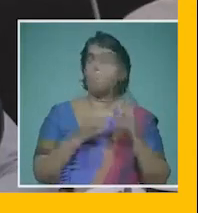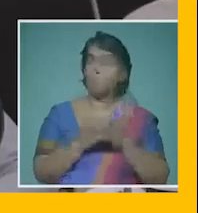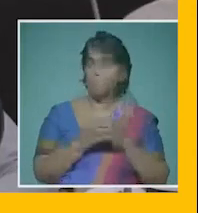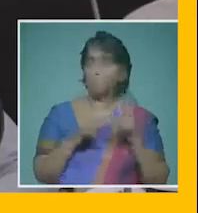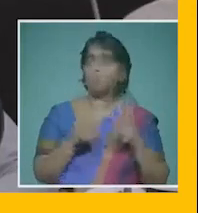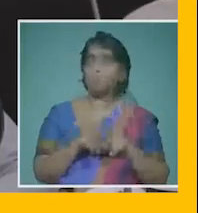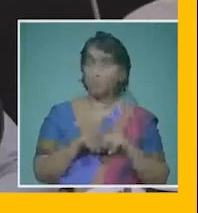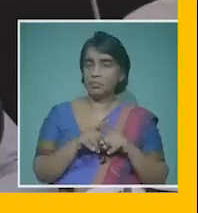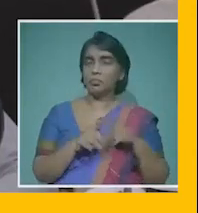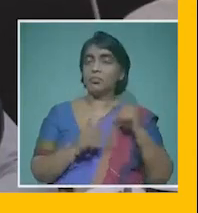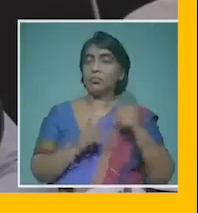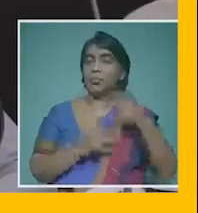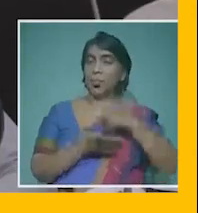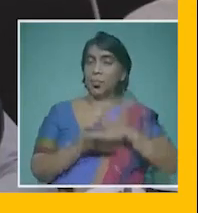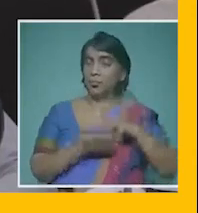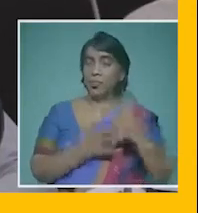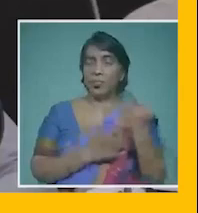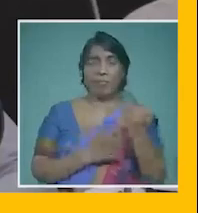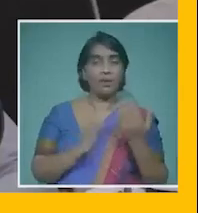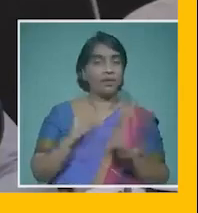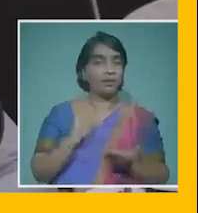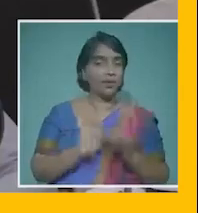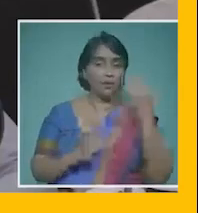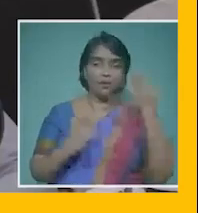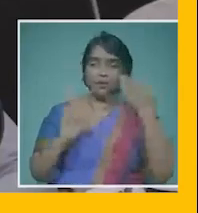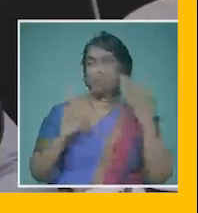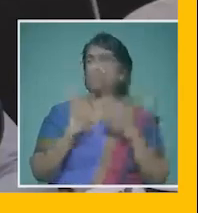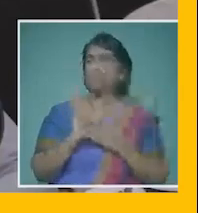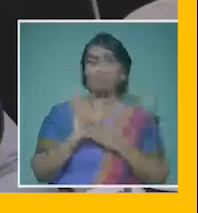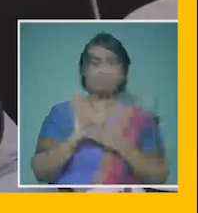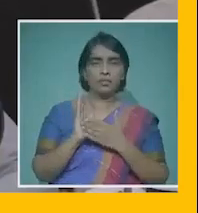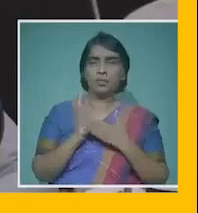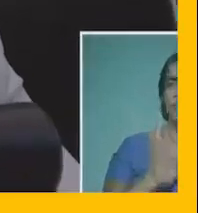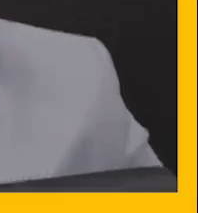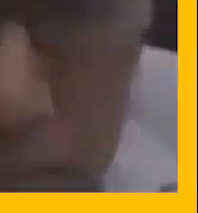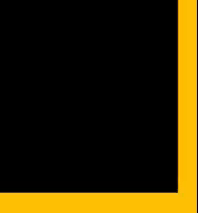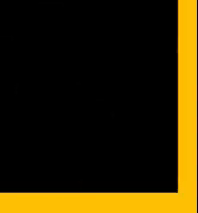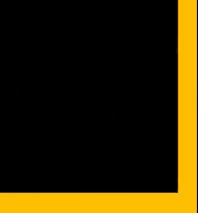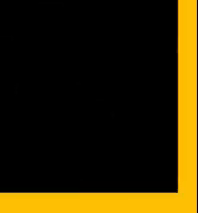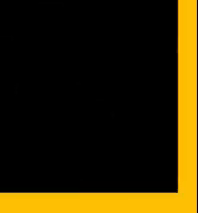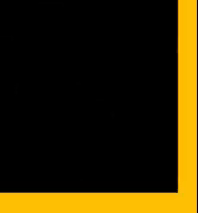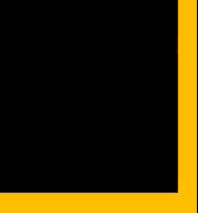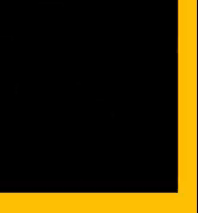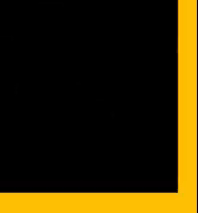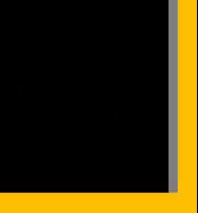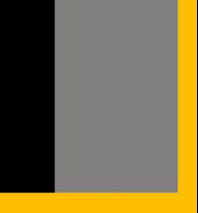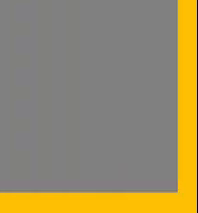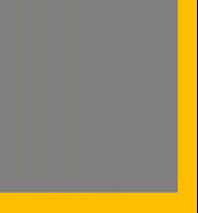සාමාන්‍යයෙන් දයාසිරි එහෙම තමයි පොටක් පෑගෙනකම් බලා ඉන්නවා.